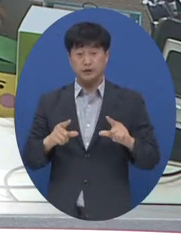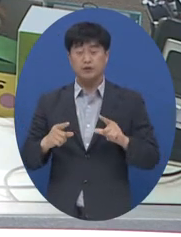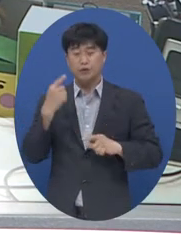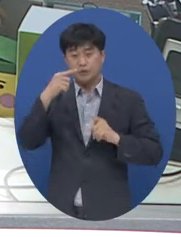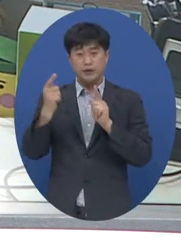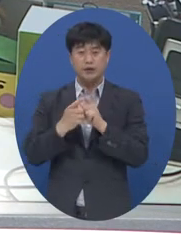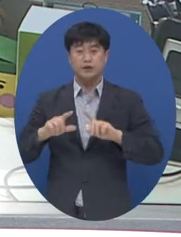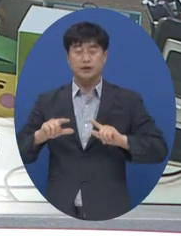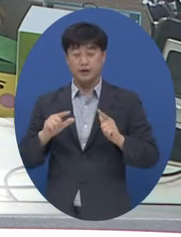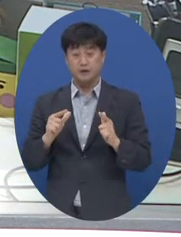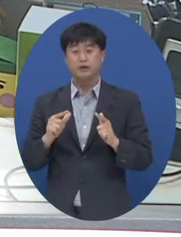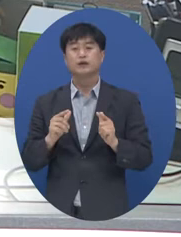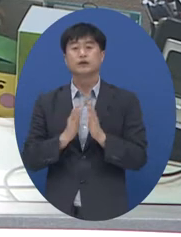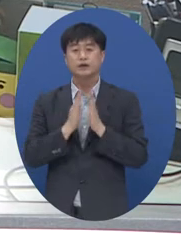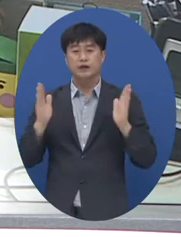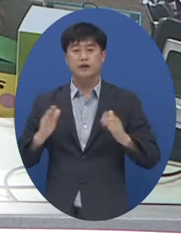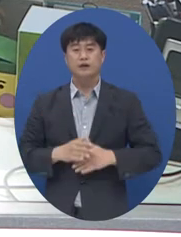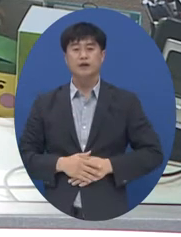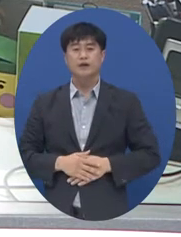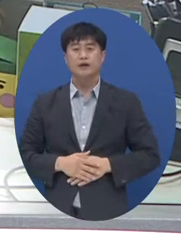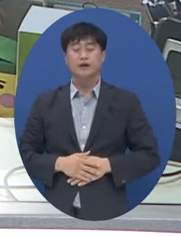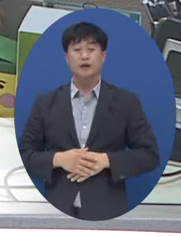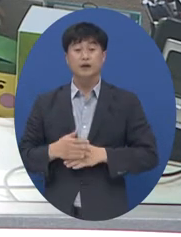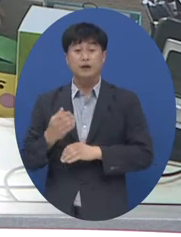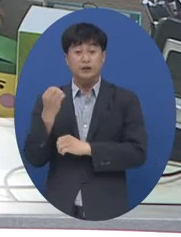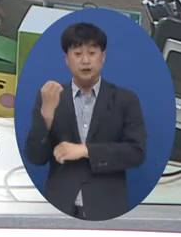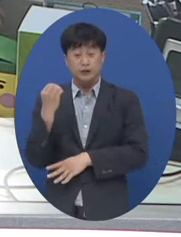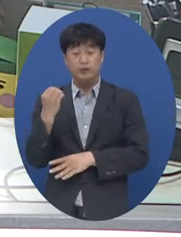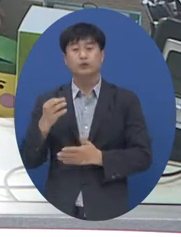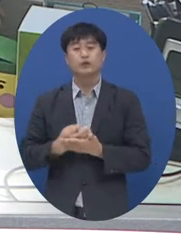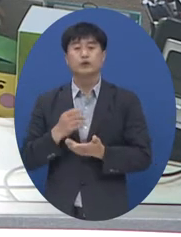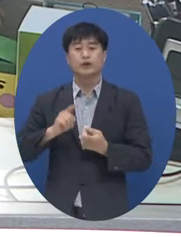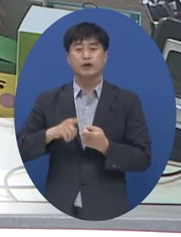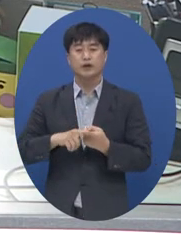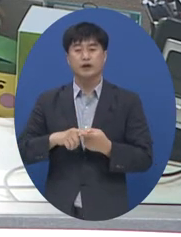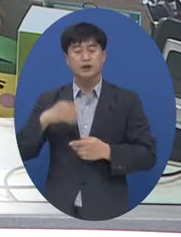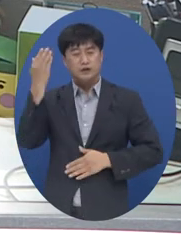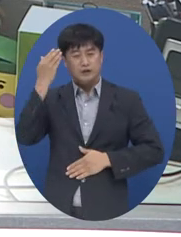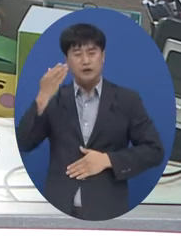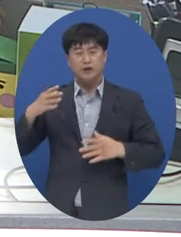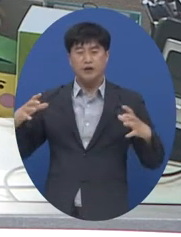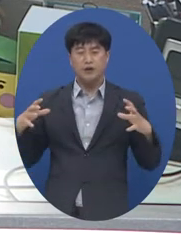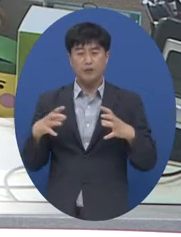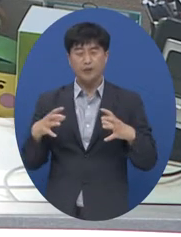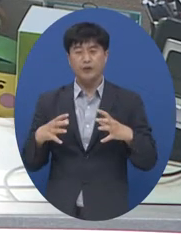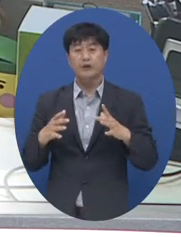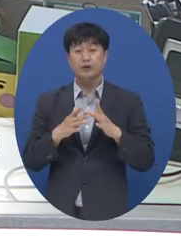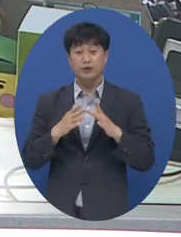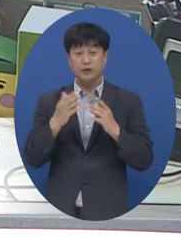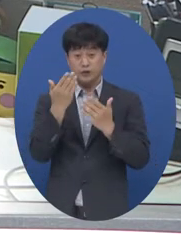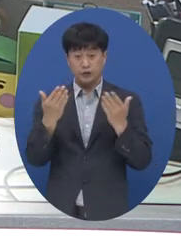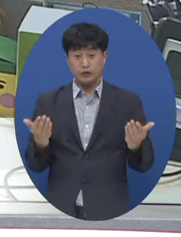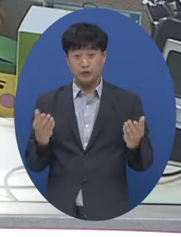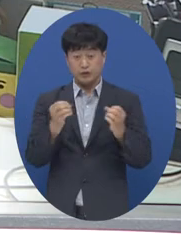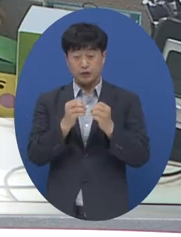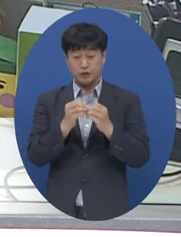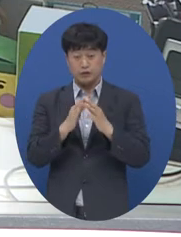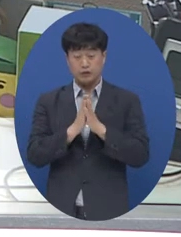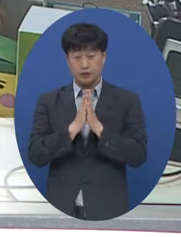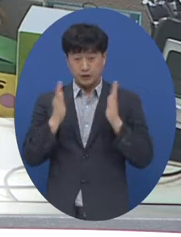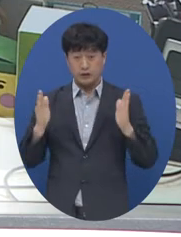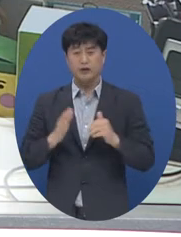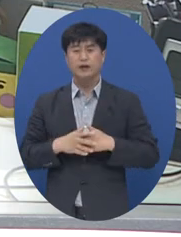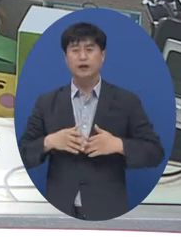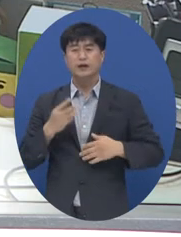방식으로 황 팔을 올리는 데요 앞서 기본소득 에 대한 식을 척만 한 온라인 전시관이 미리 열렸습니다 쓸일이